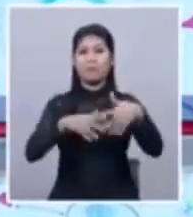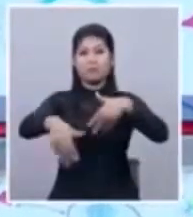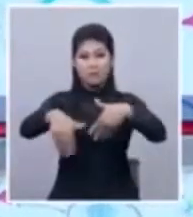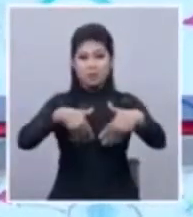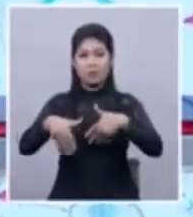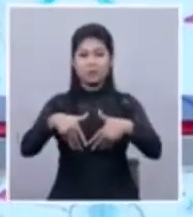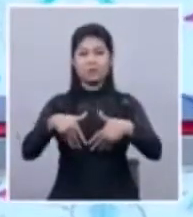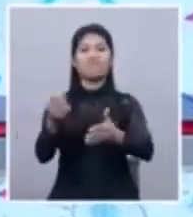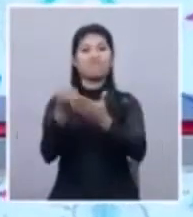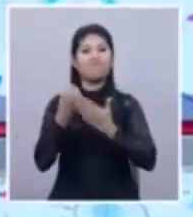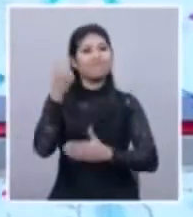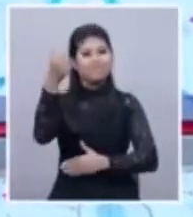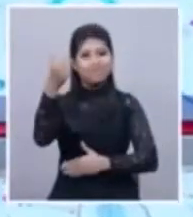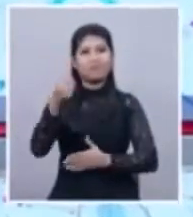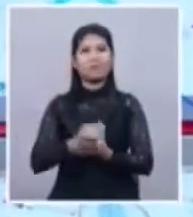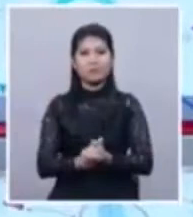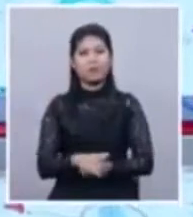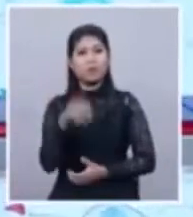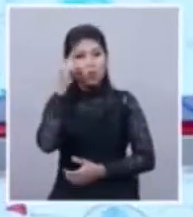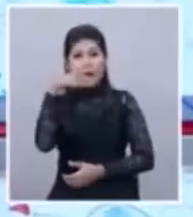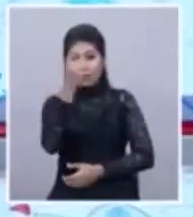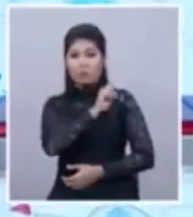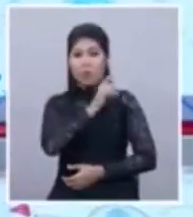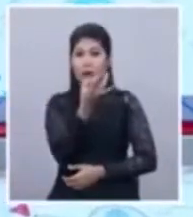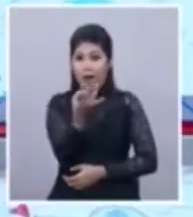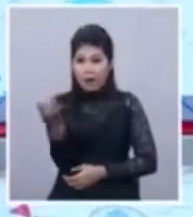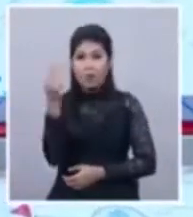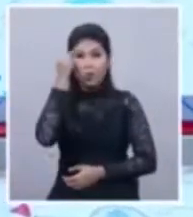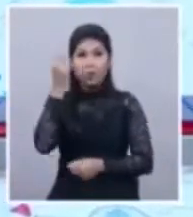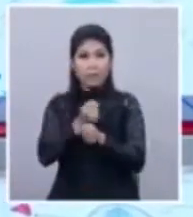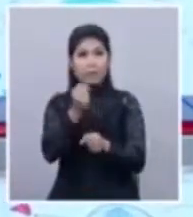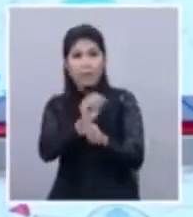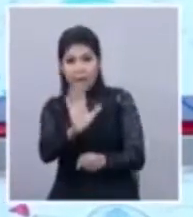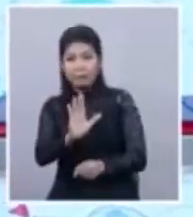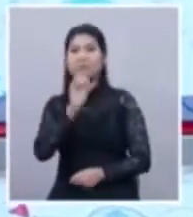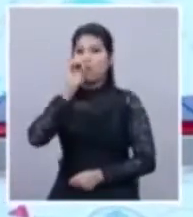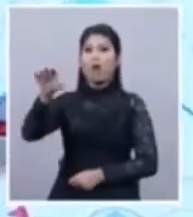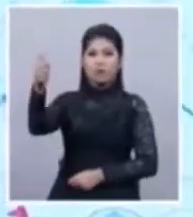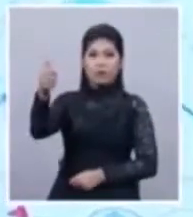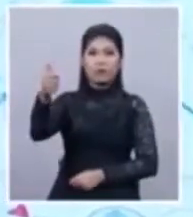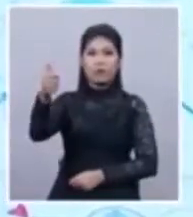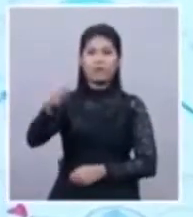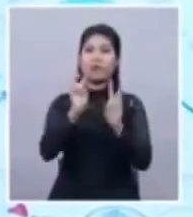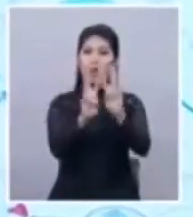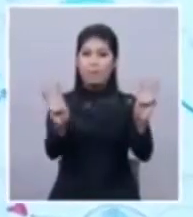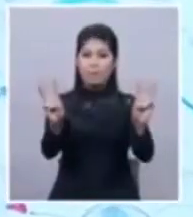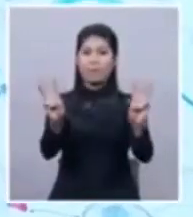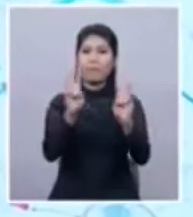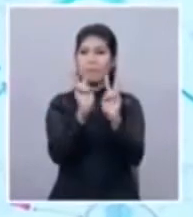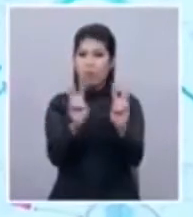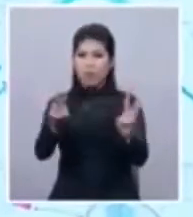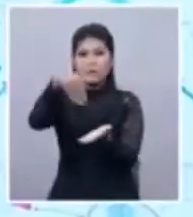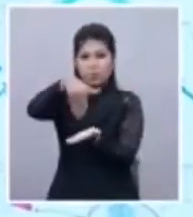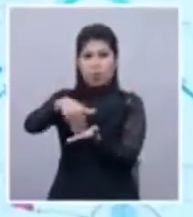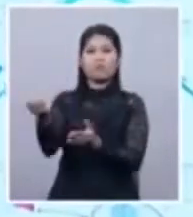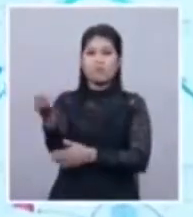มีเป็นที่พึ่งได้สามารถที่จะดูได้ว่าใครรับผิดชอบและเกิดทำไม่ทำก็รายงานโดยตรงนะครับเราก็จะเปิดเว็บไซต์แล้วก็สู่แจ้งต